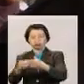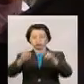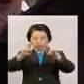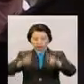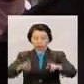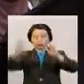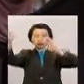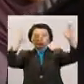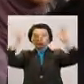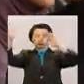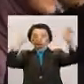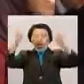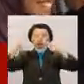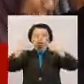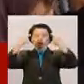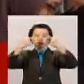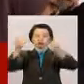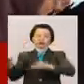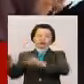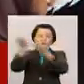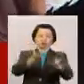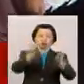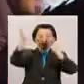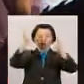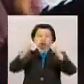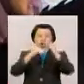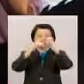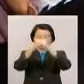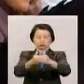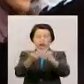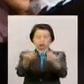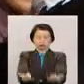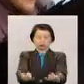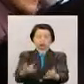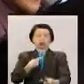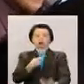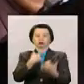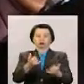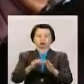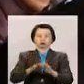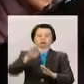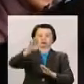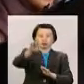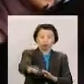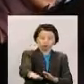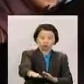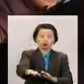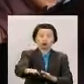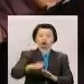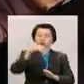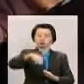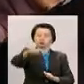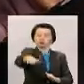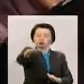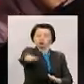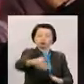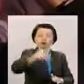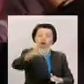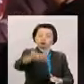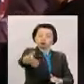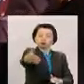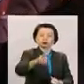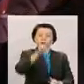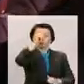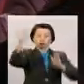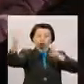rakyat marhin yang berjaya untuk membawa Malaysia ke tahap pada hari ini. Sekarang kita hanya boleh langkah ke hadapan, forward and forward, untuk kita pastikan